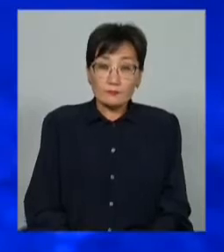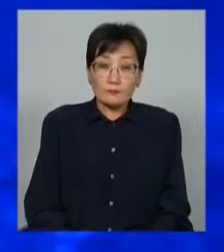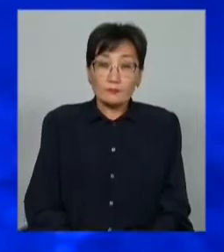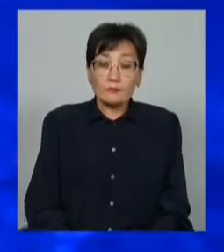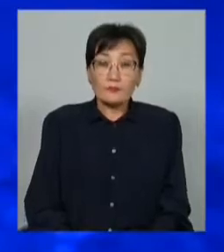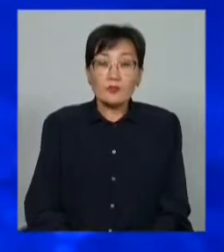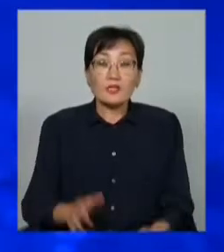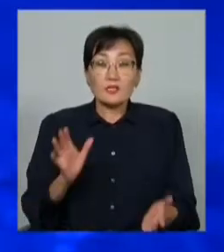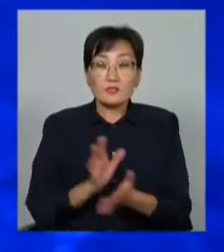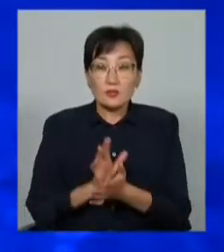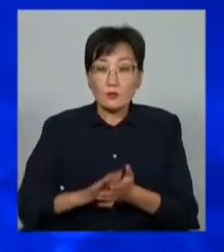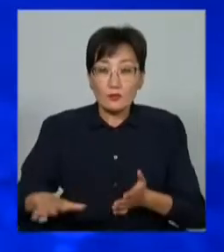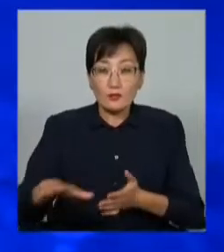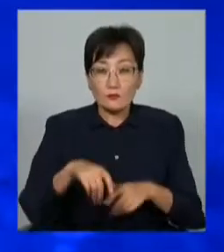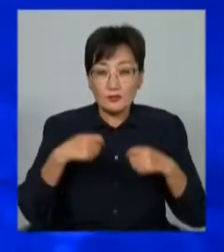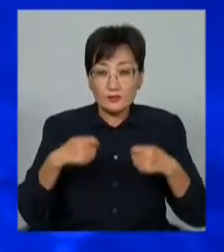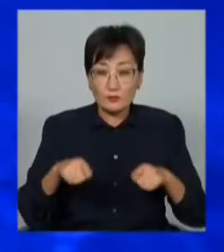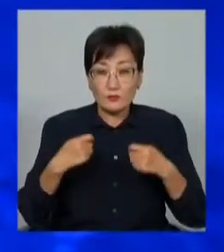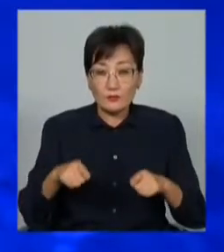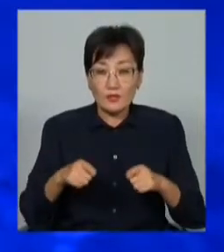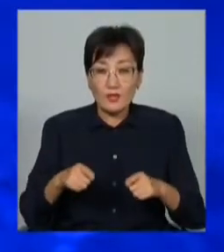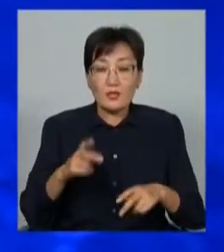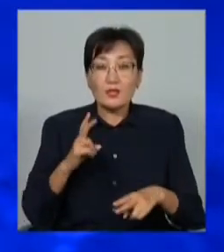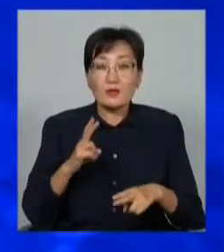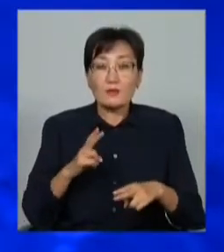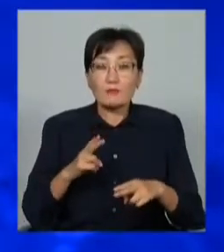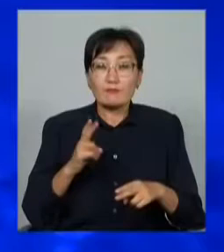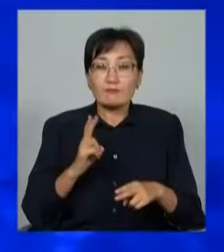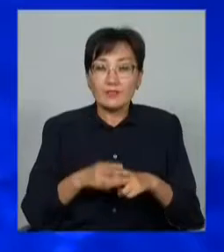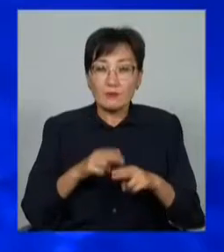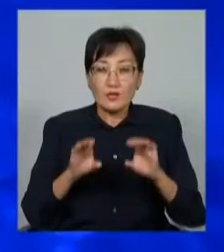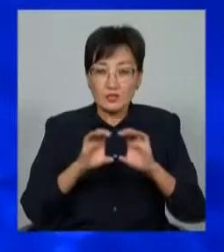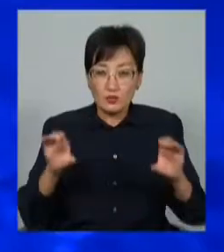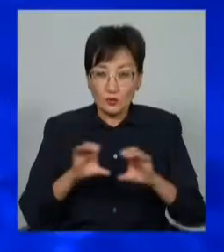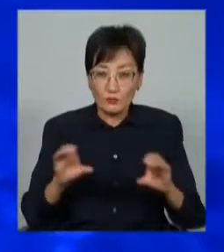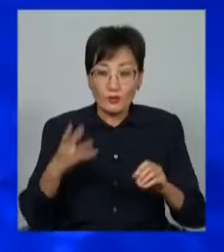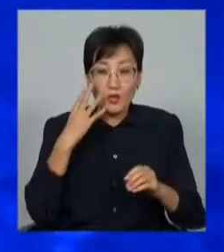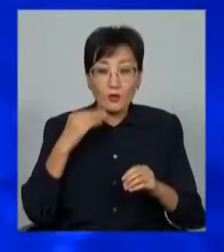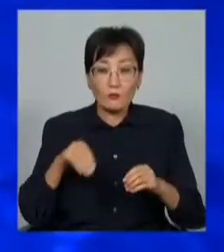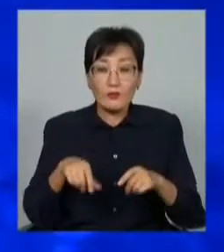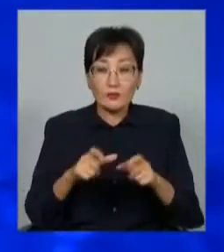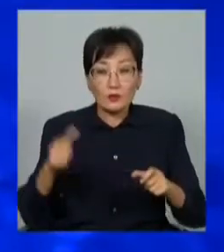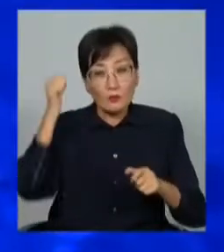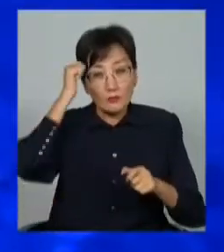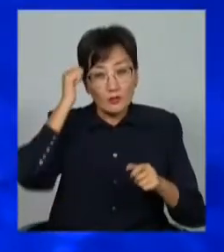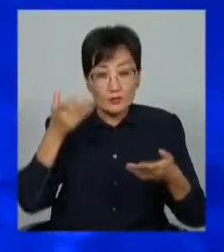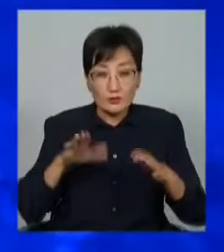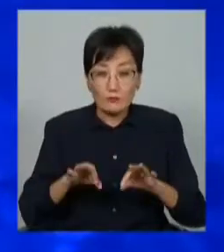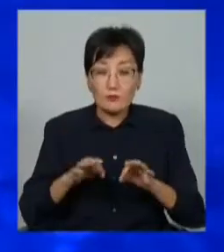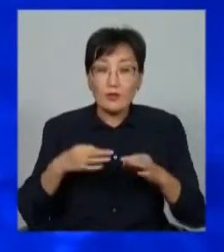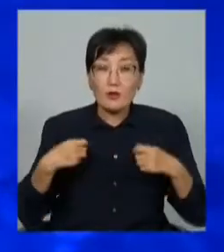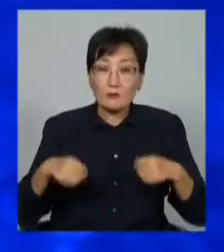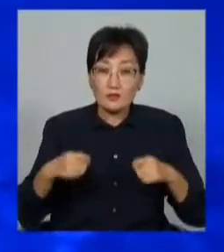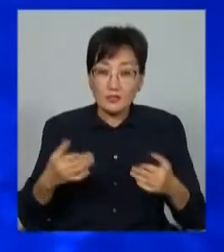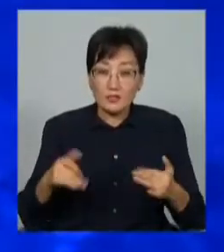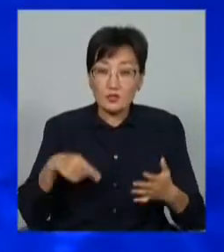Лас алаң жабай сауда шетсіз шексіз темір сөрелер. Осындай сұрықсыз келбетімен алматылықтардың жадында қалған жайма базарлар